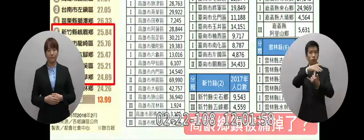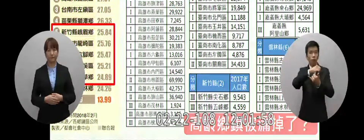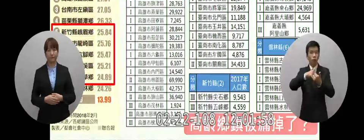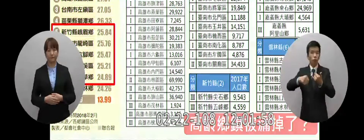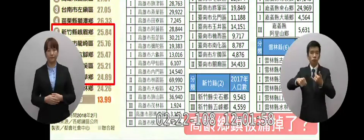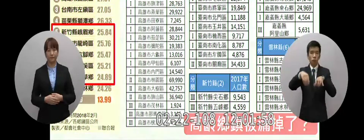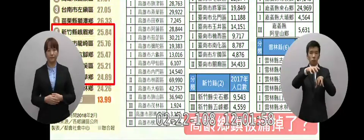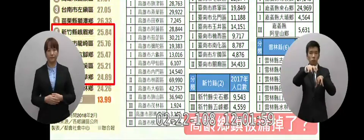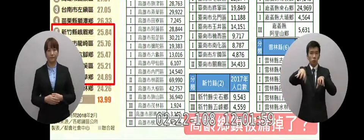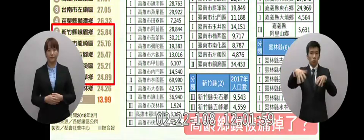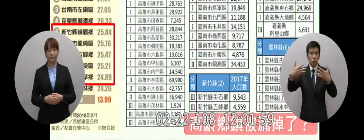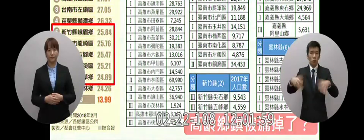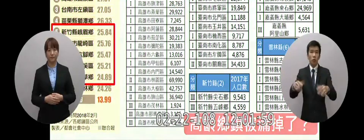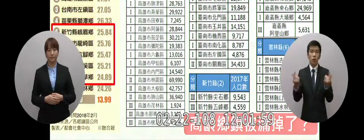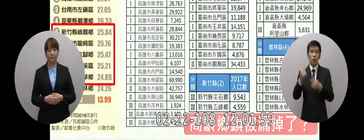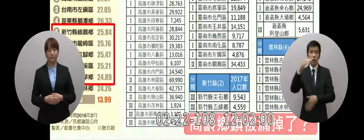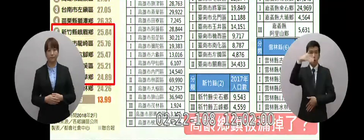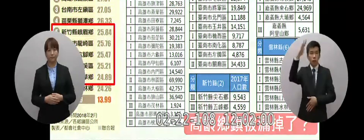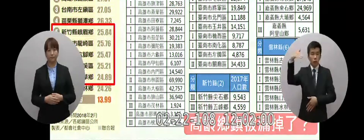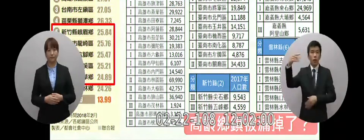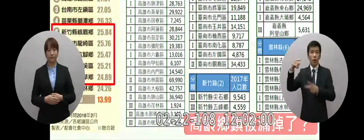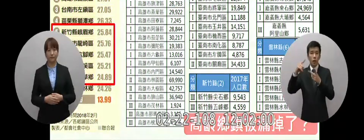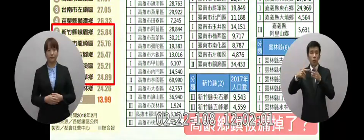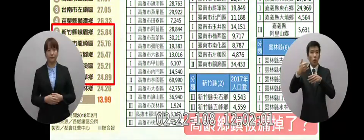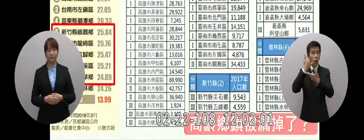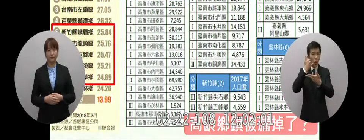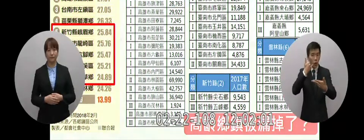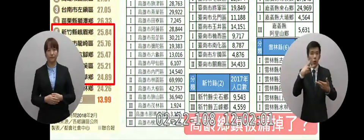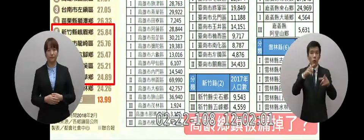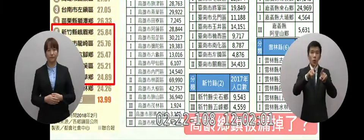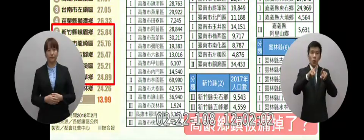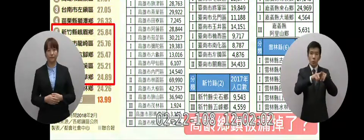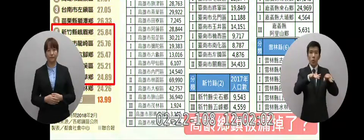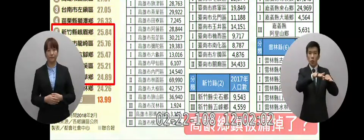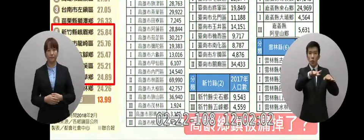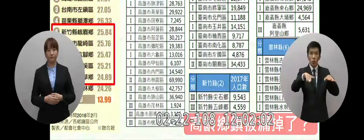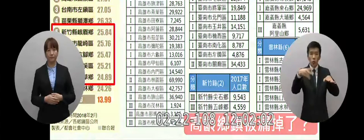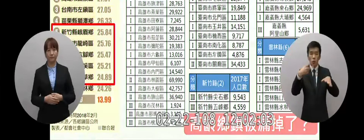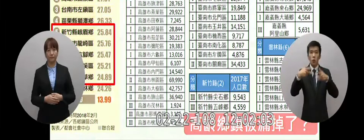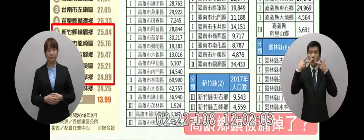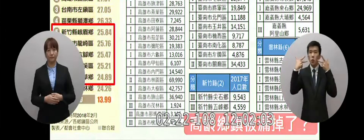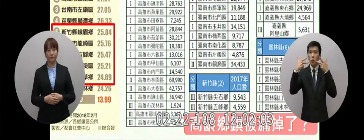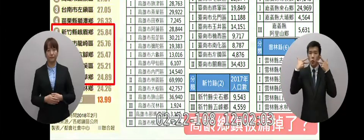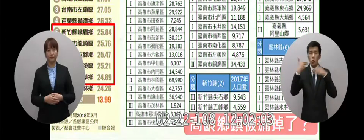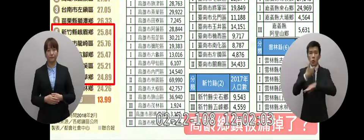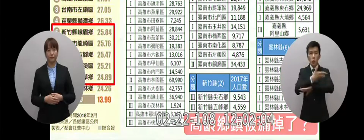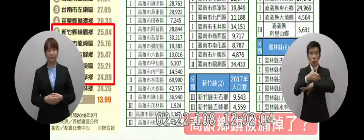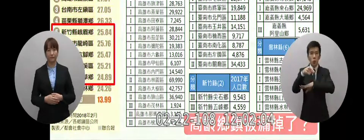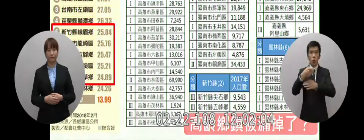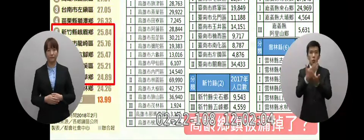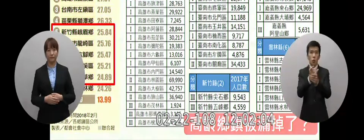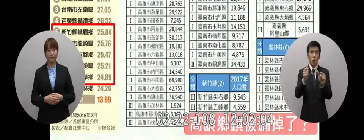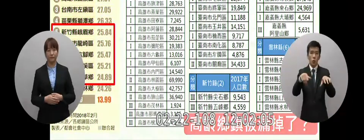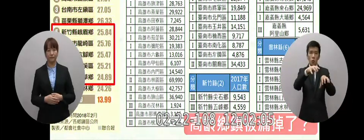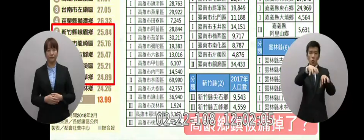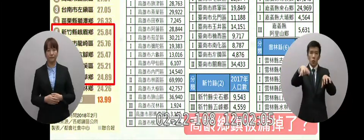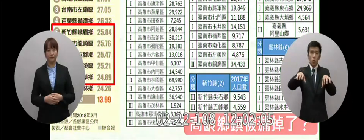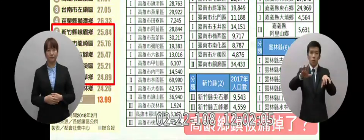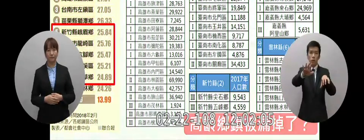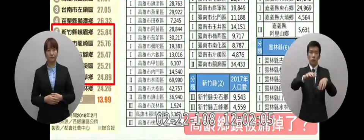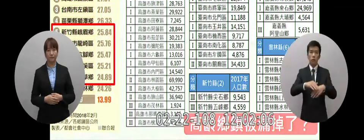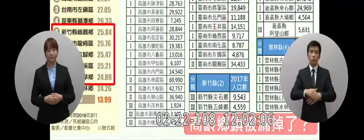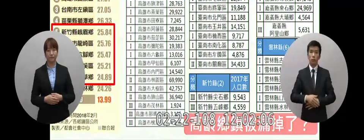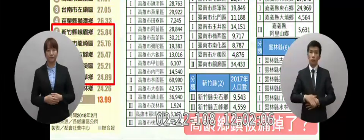里有包括山区，有包括海区，有包括平原，那有包括原乡，它包括了这些地方。但是我们知